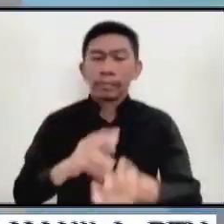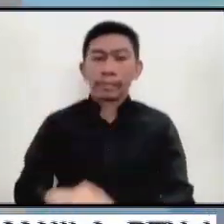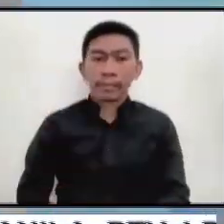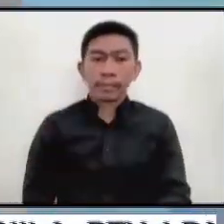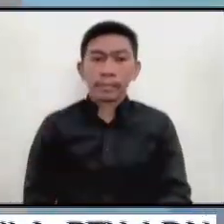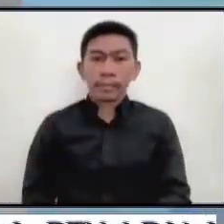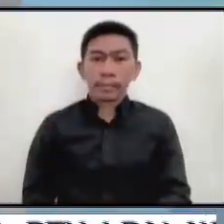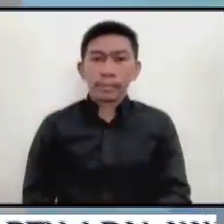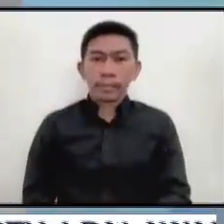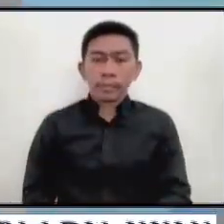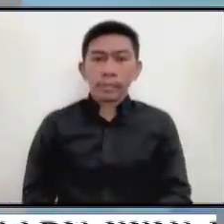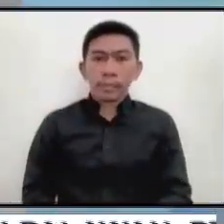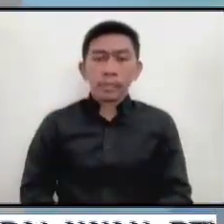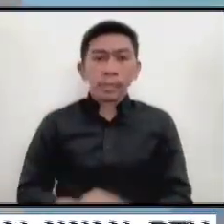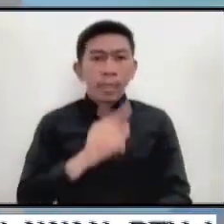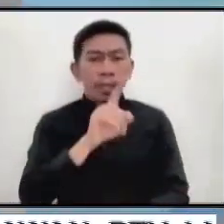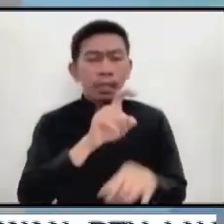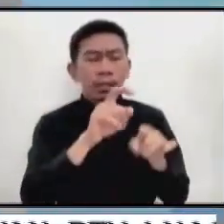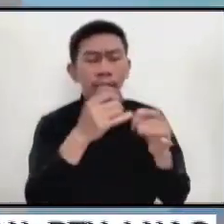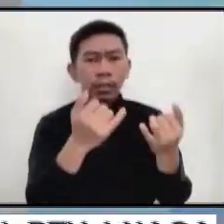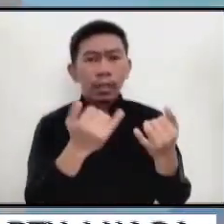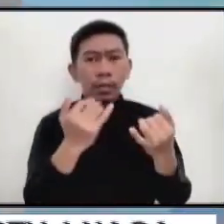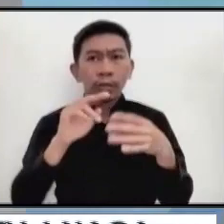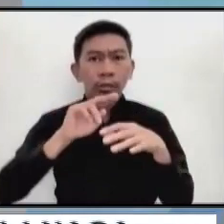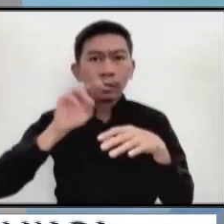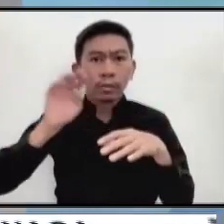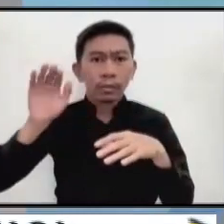sa national government at kinakailangan na po